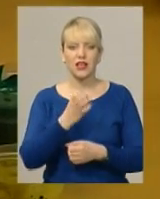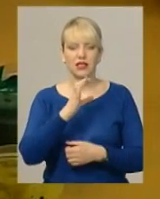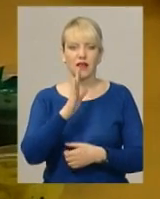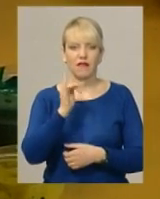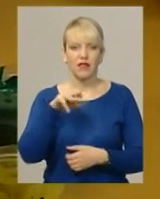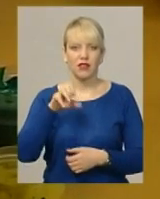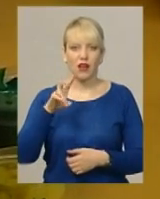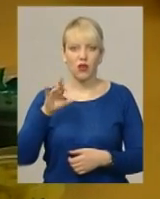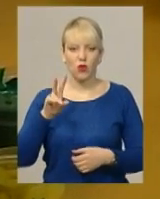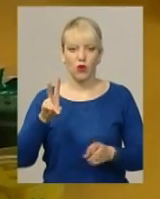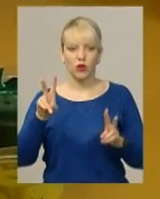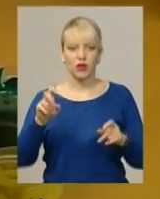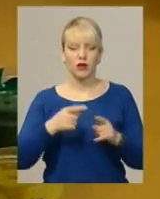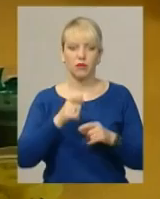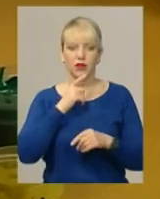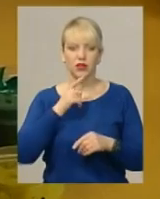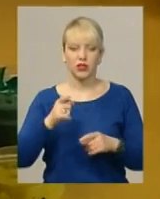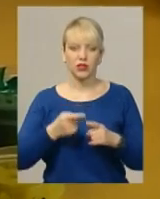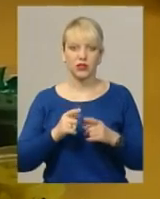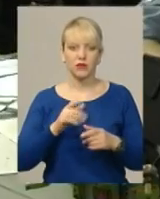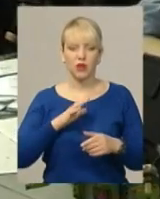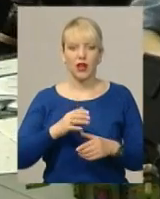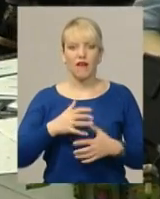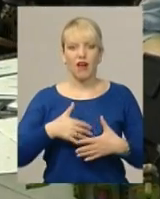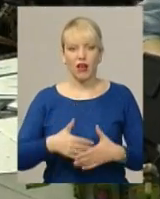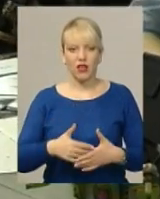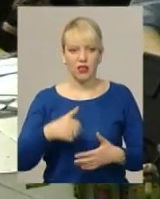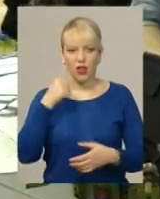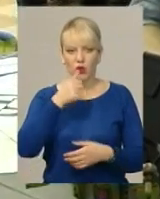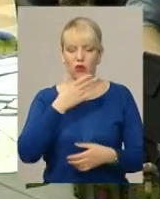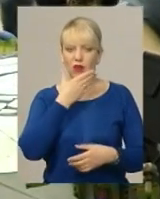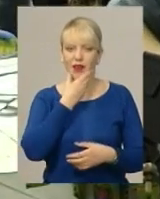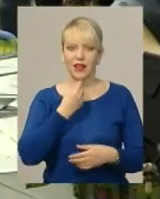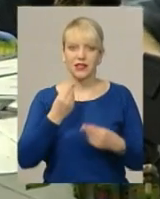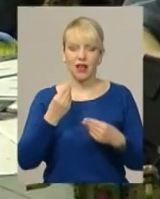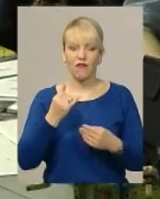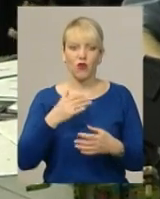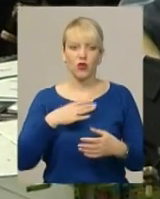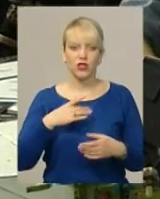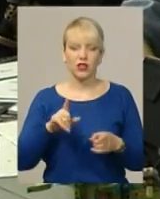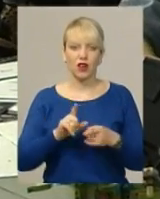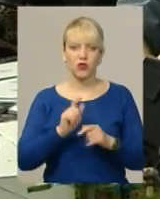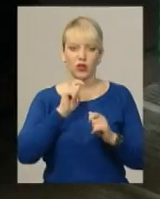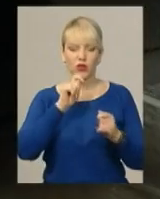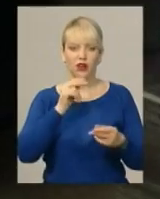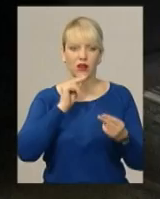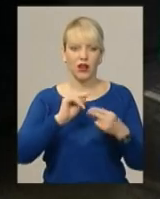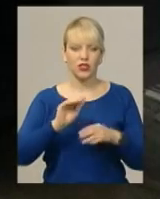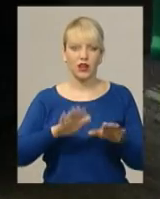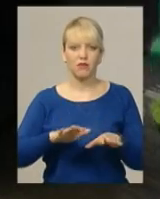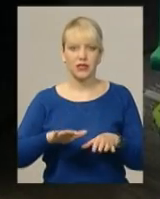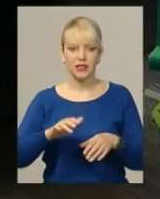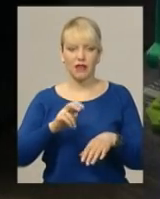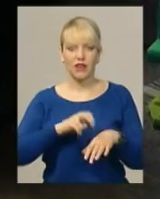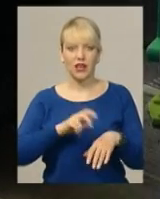заходу відзначили переможниць у конкурсах «Вагітна року» та «Краса в очікуванні», а також нагородили кращих місцевих лікарів. Їх за допомогу